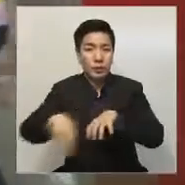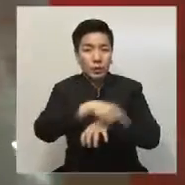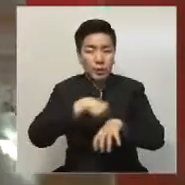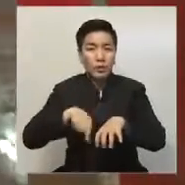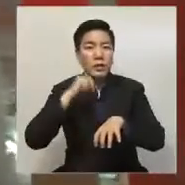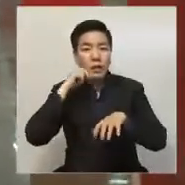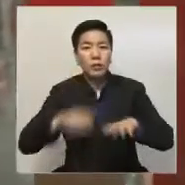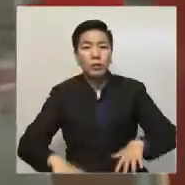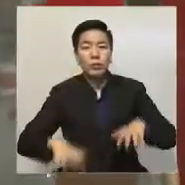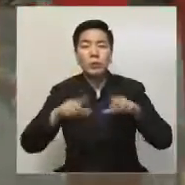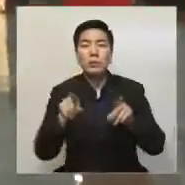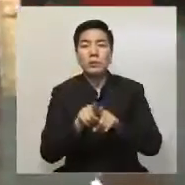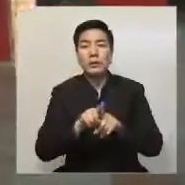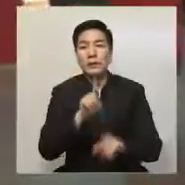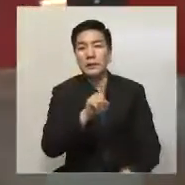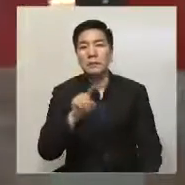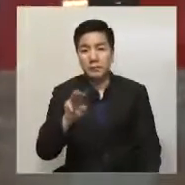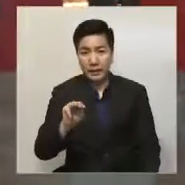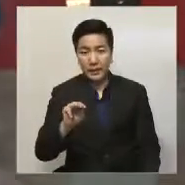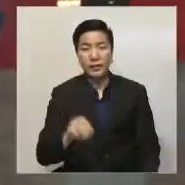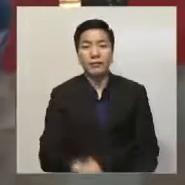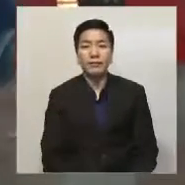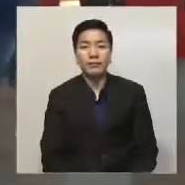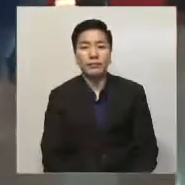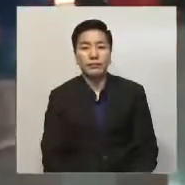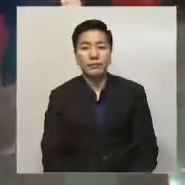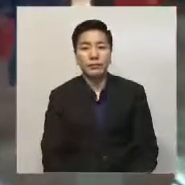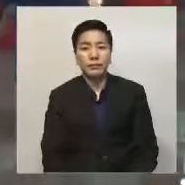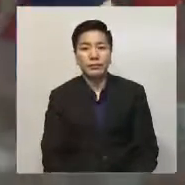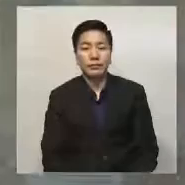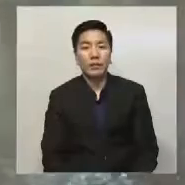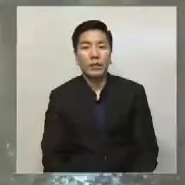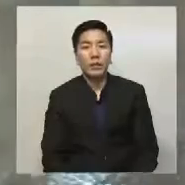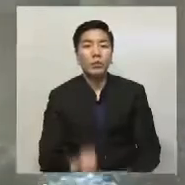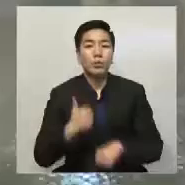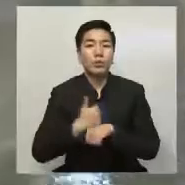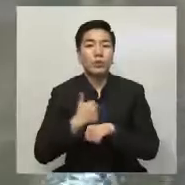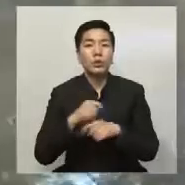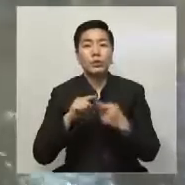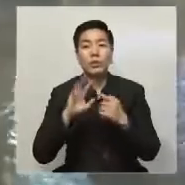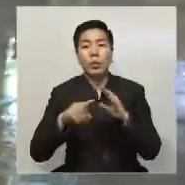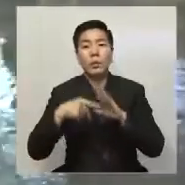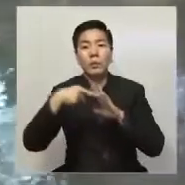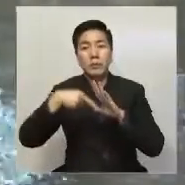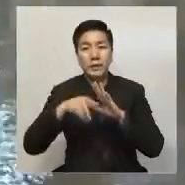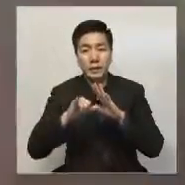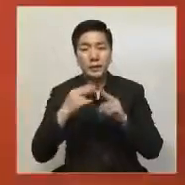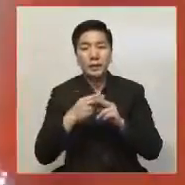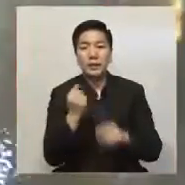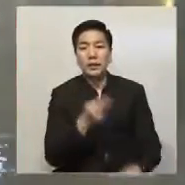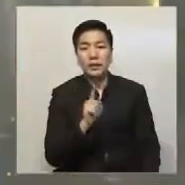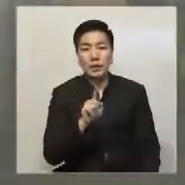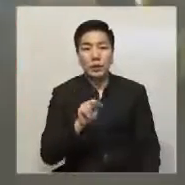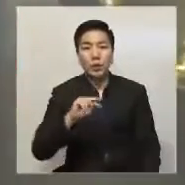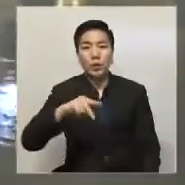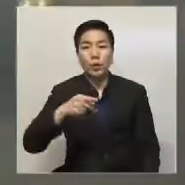พระวิหารก็มีระดับน้ำสูงไม่น้อยกว่า1เมตรค่ะ ทางด้านของผู้ราชการจังหวัดพะเยานายณรงศักดิ์โอสถน